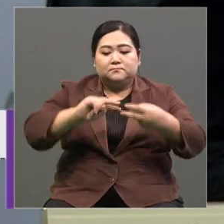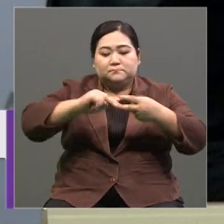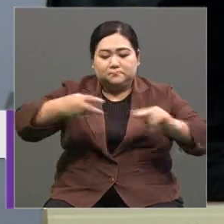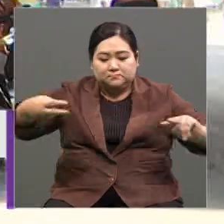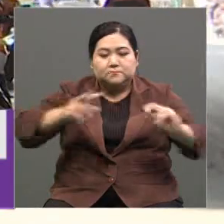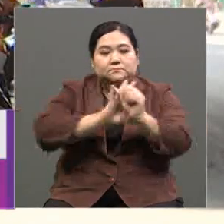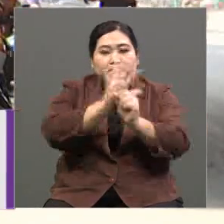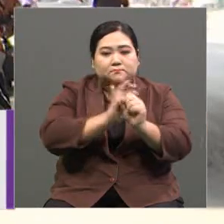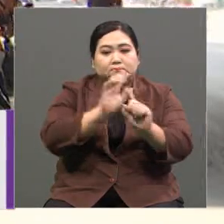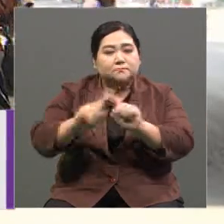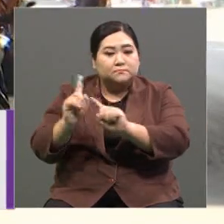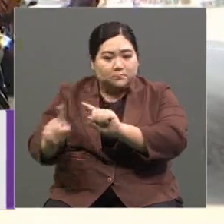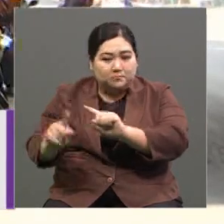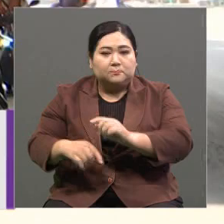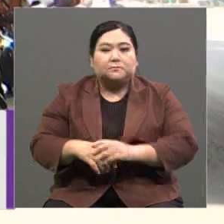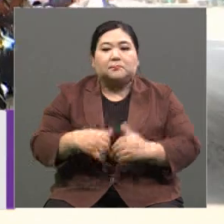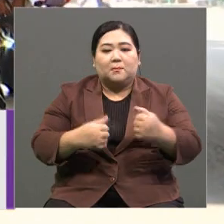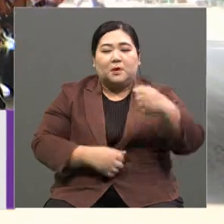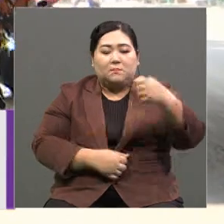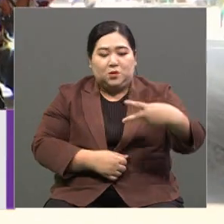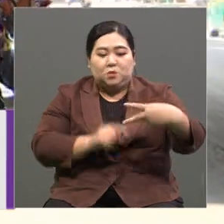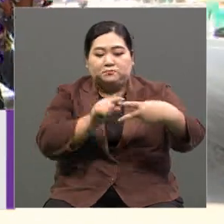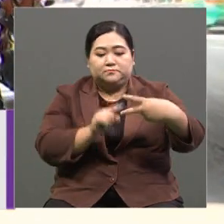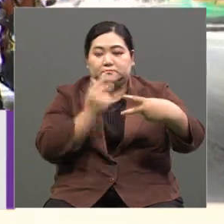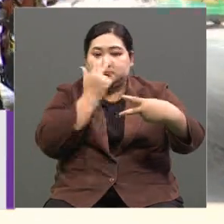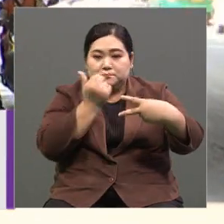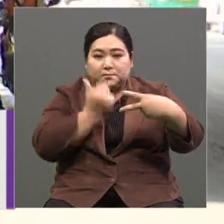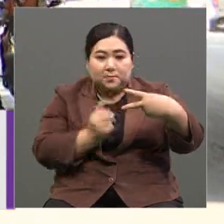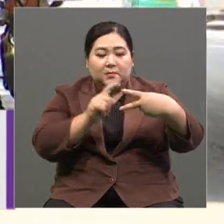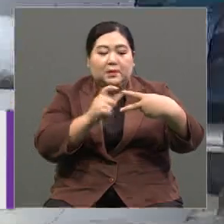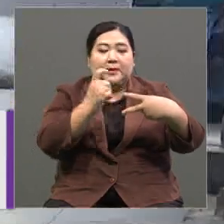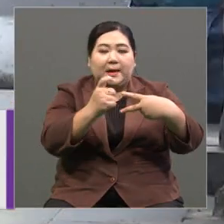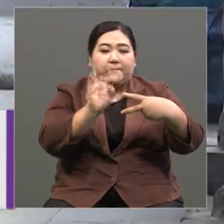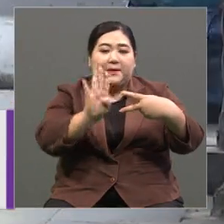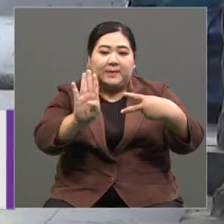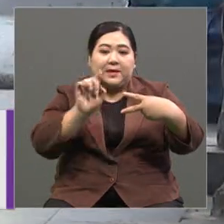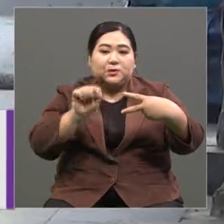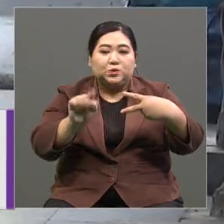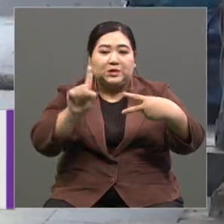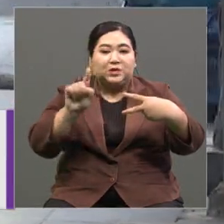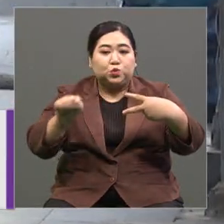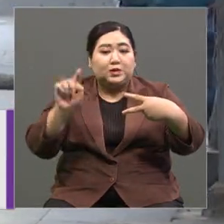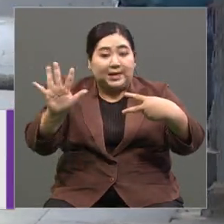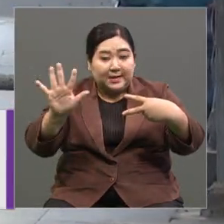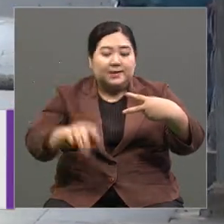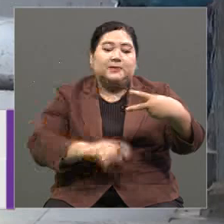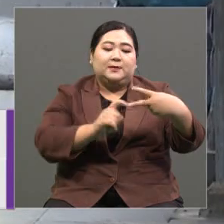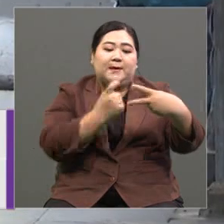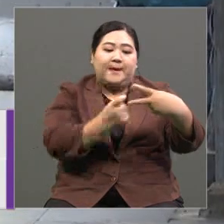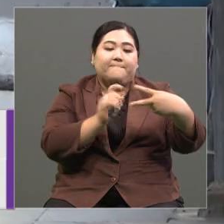ติดตามใกล้ชิดมี 2สายพันธุ์ที่ต้องเฝ้าระวังก็คือxbb.1.5และ